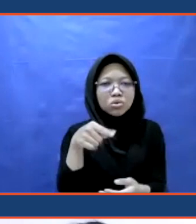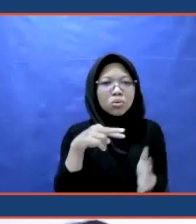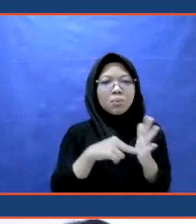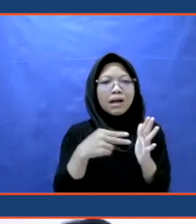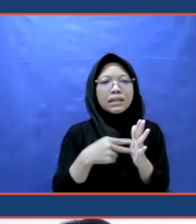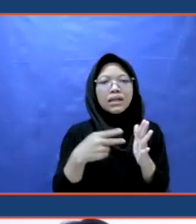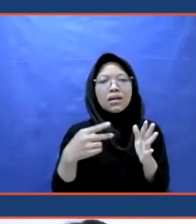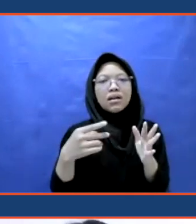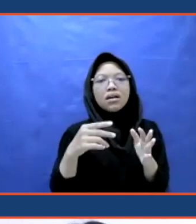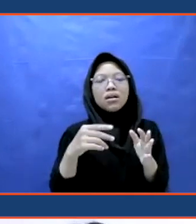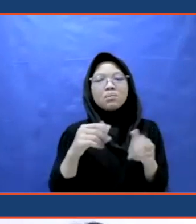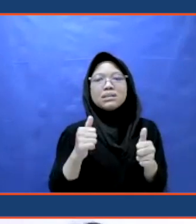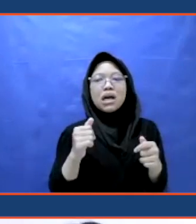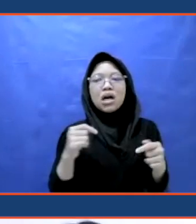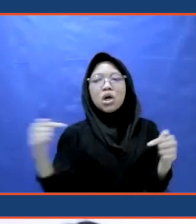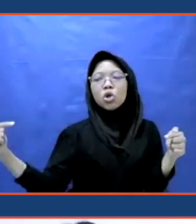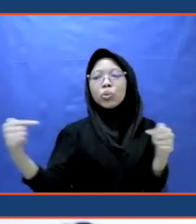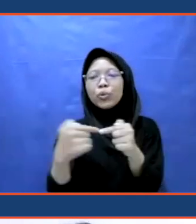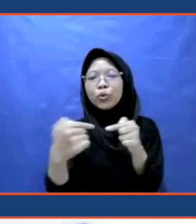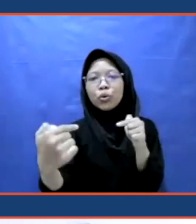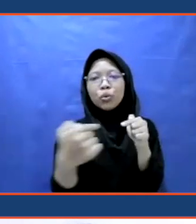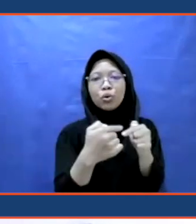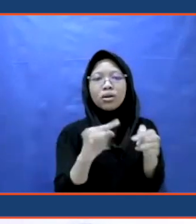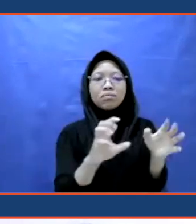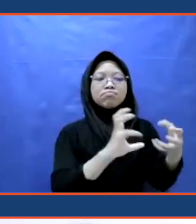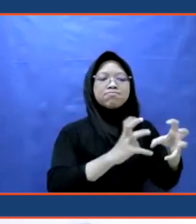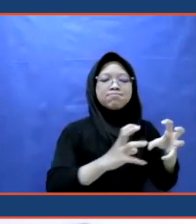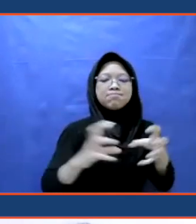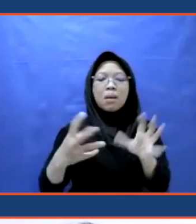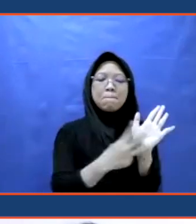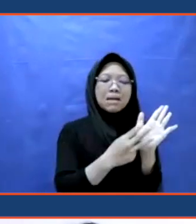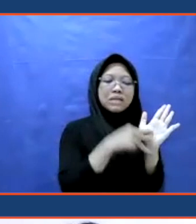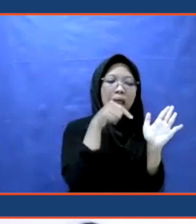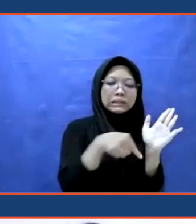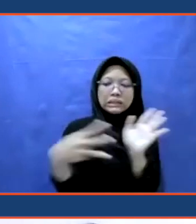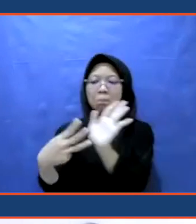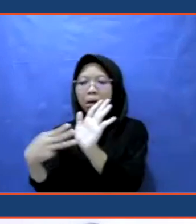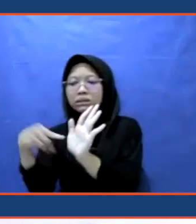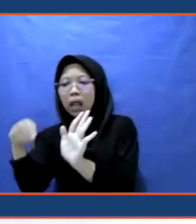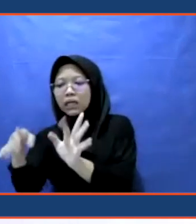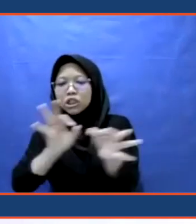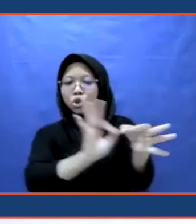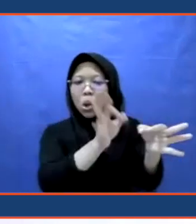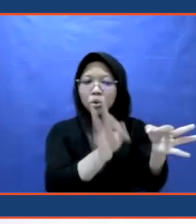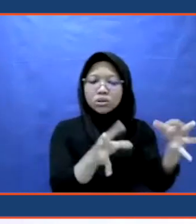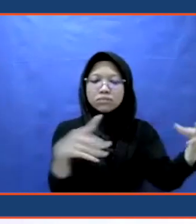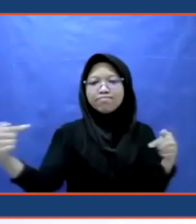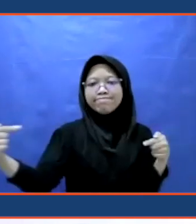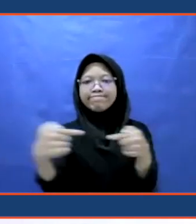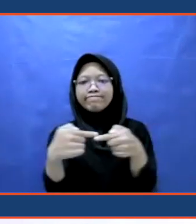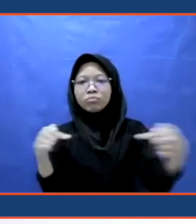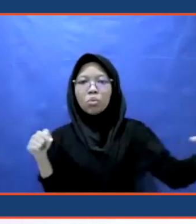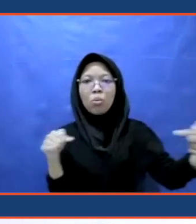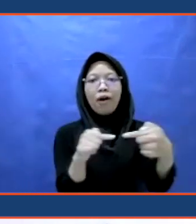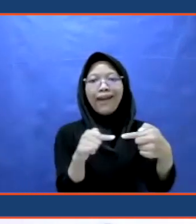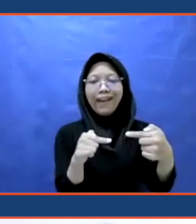biasanya singgung tentang masalah ini yaitu kemampuan kita bagaimana kita bisa melihat hubungan dari satu